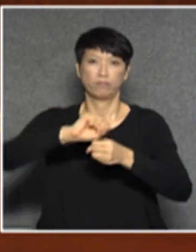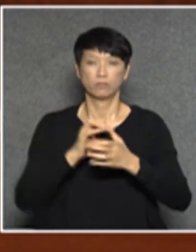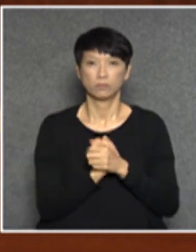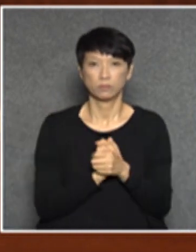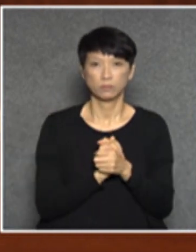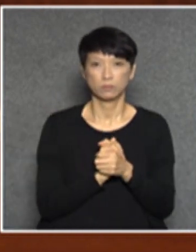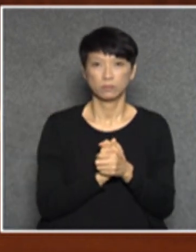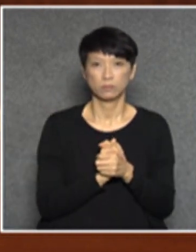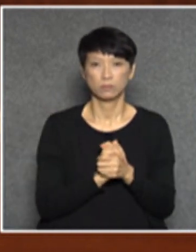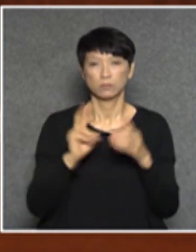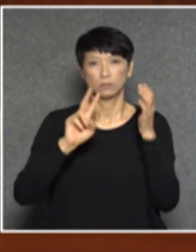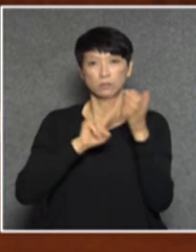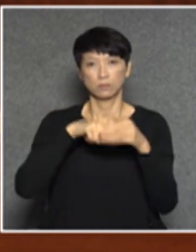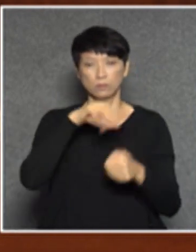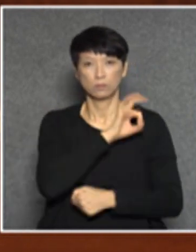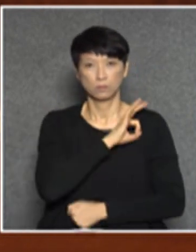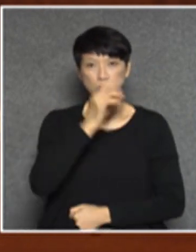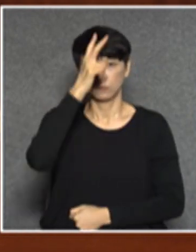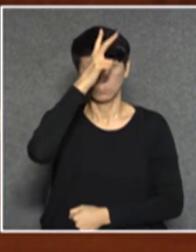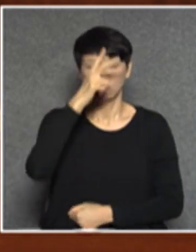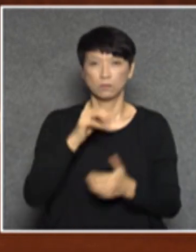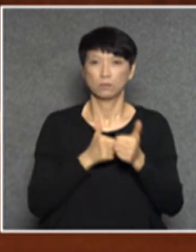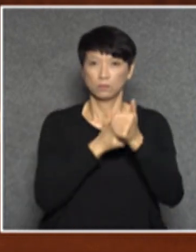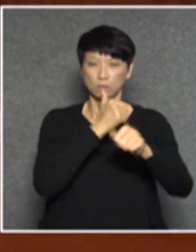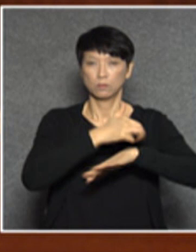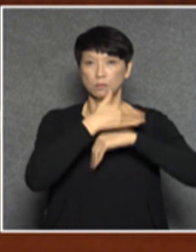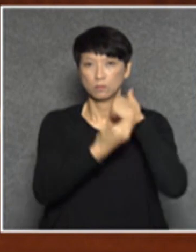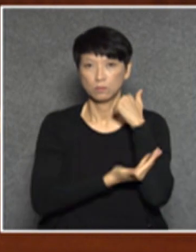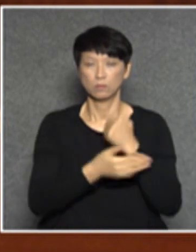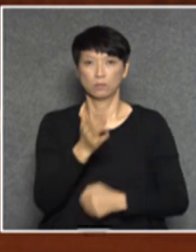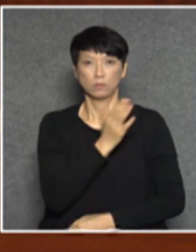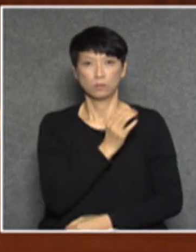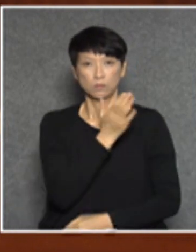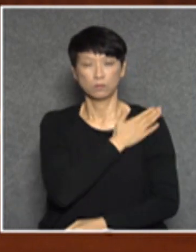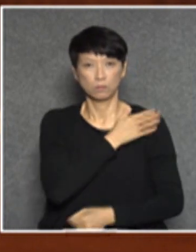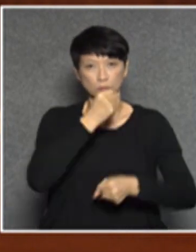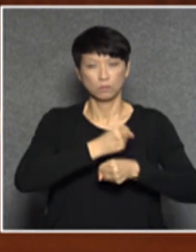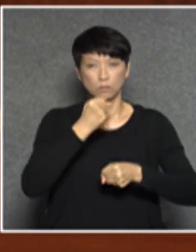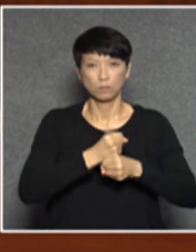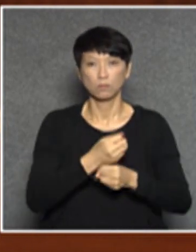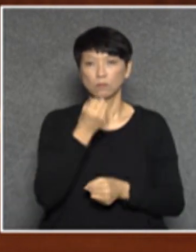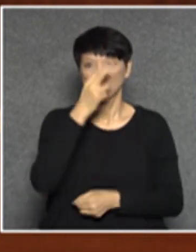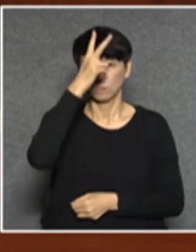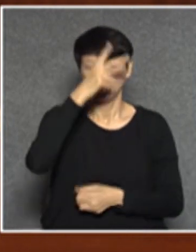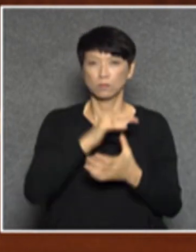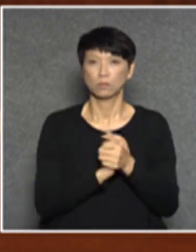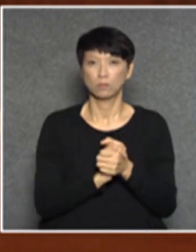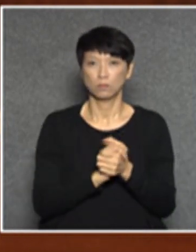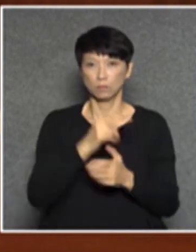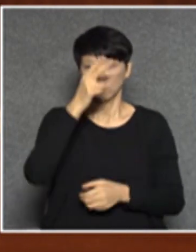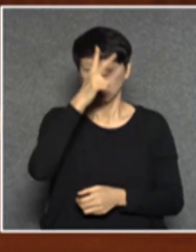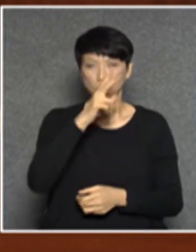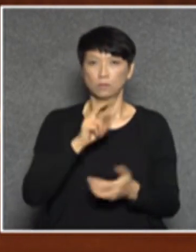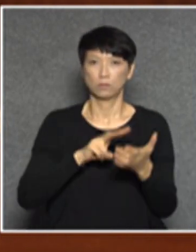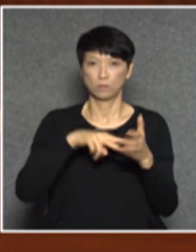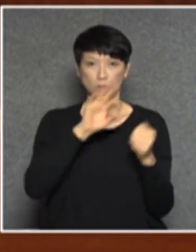行政機關和立法機關根據基本法各司其職，特區政府非常重視行政和立法機關